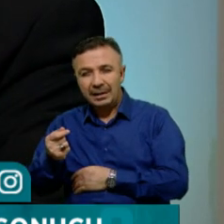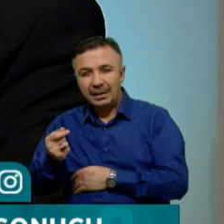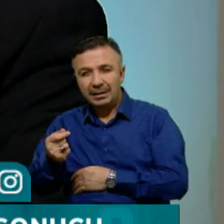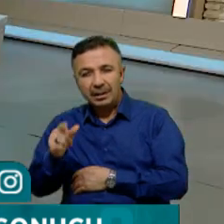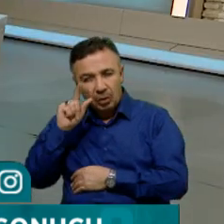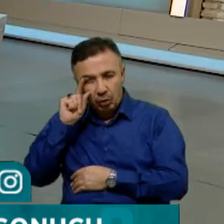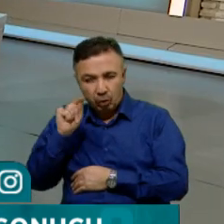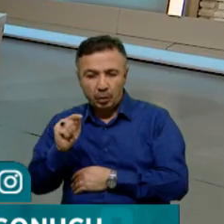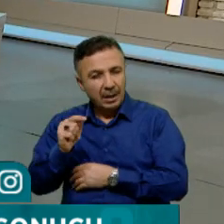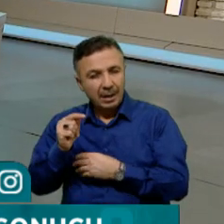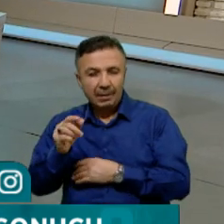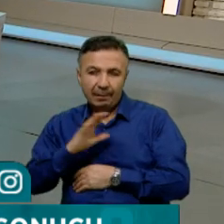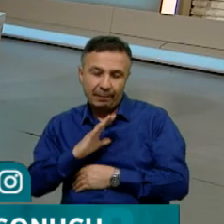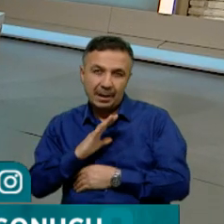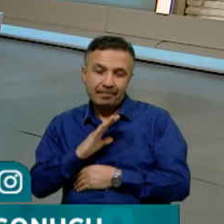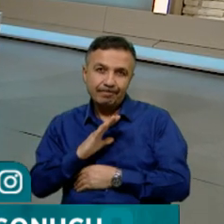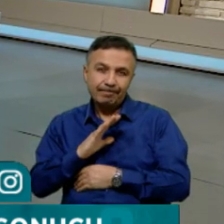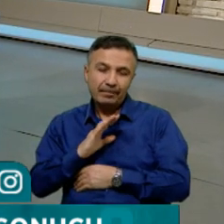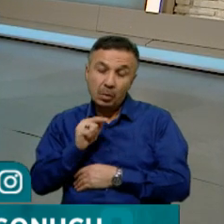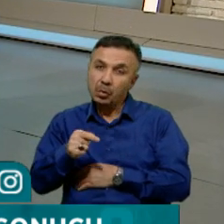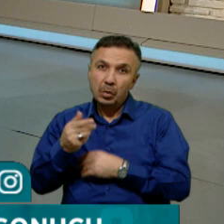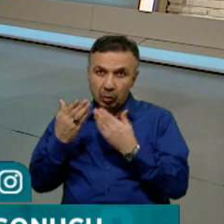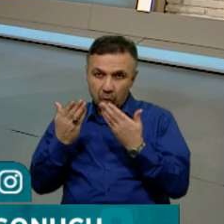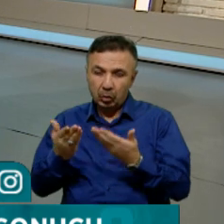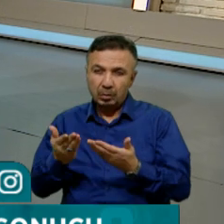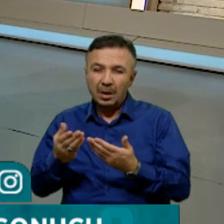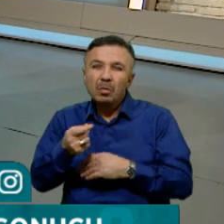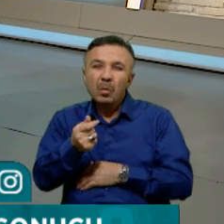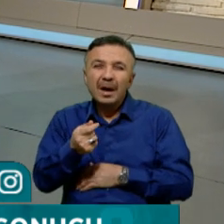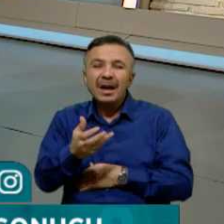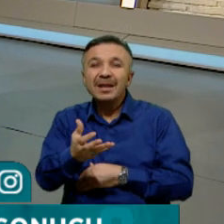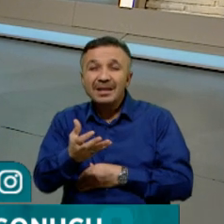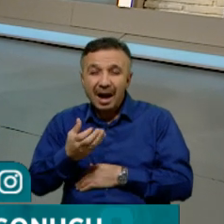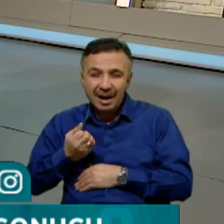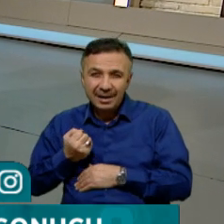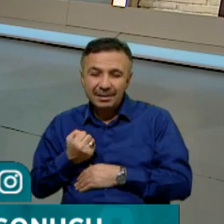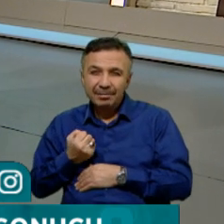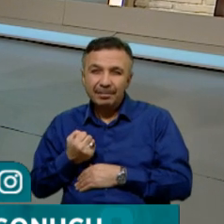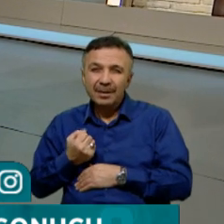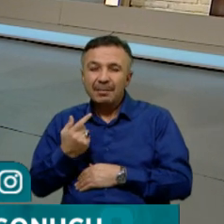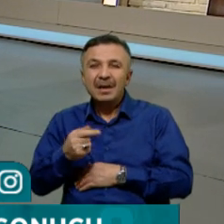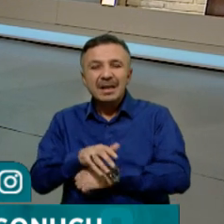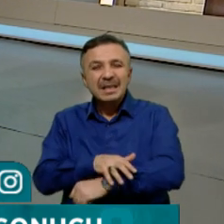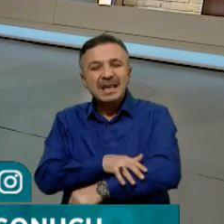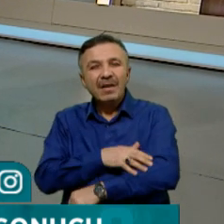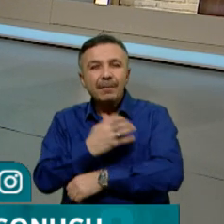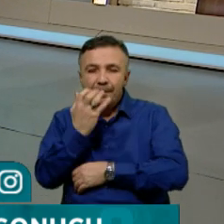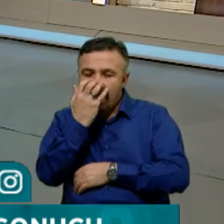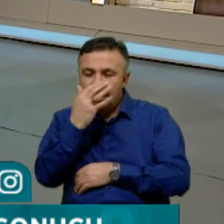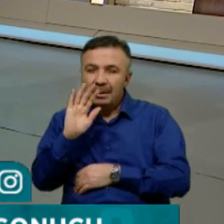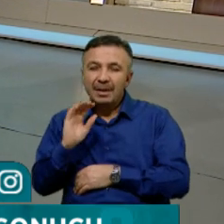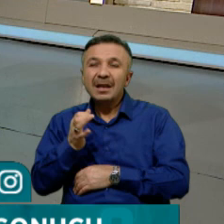olma ihtimali var bir şüphe var bu durumda bu paranın alınıp Bir sevap beklenmeden